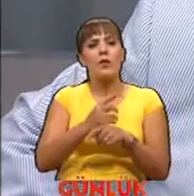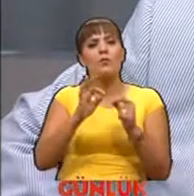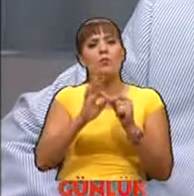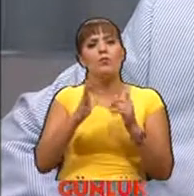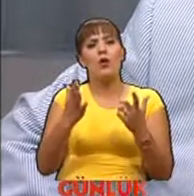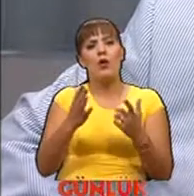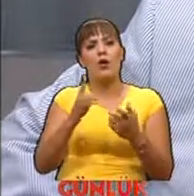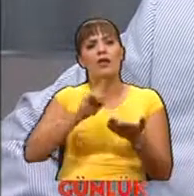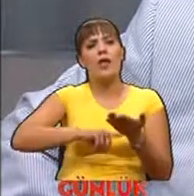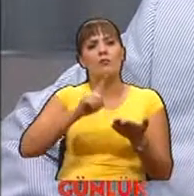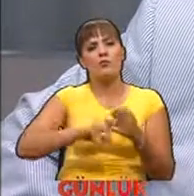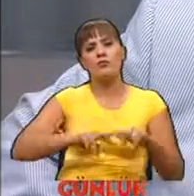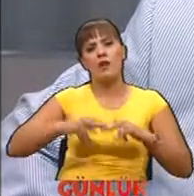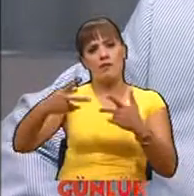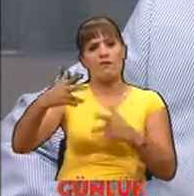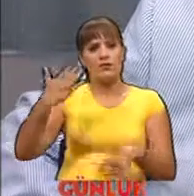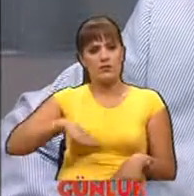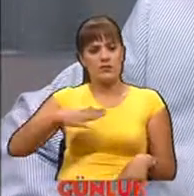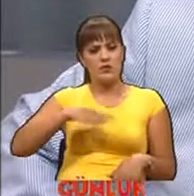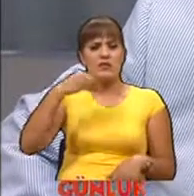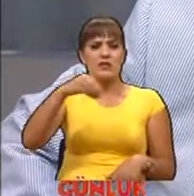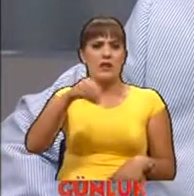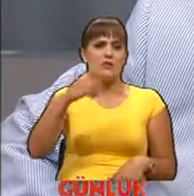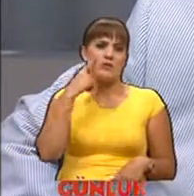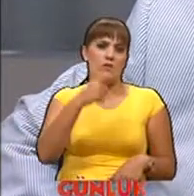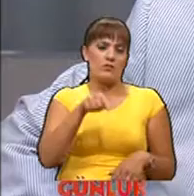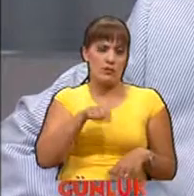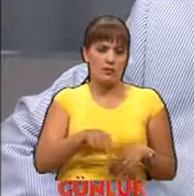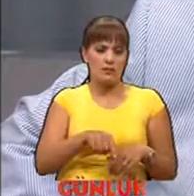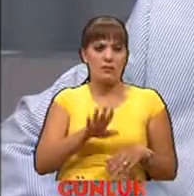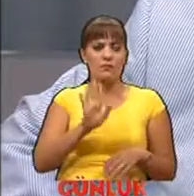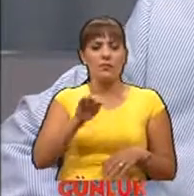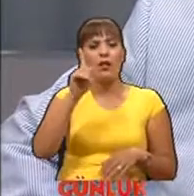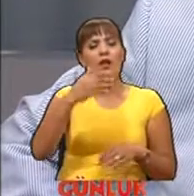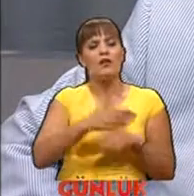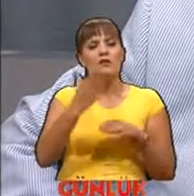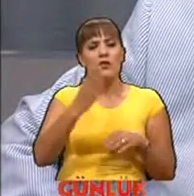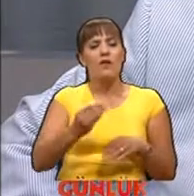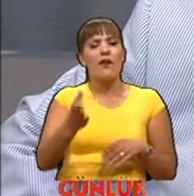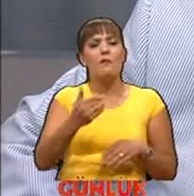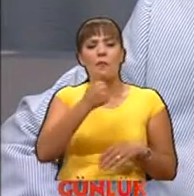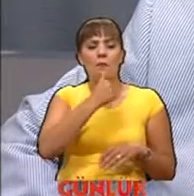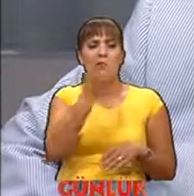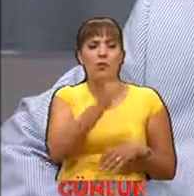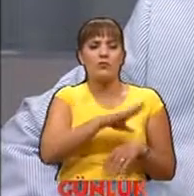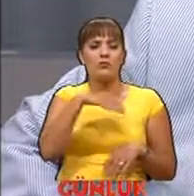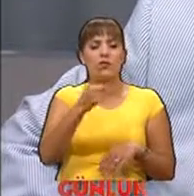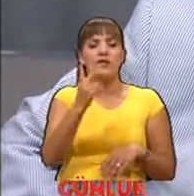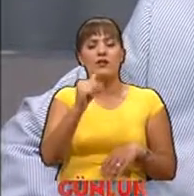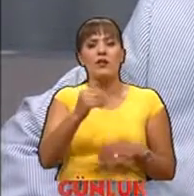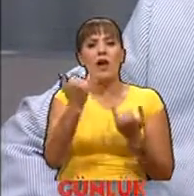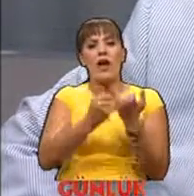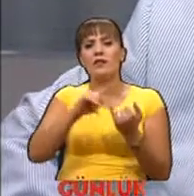büroyu tapudan devretmek istedi. Evet. Satış gösterdiniz. Allah gecinden versin. Babanıza bir şey olduğunda yarınki